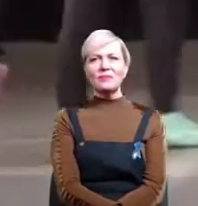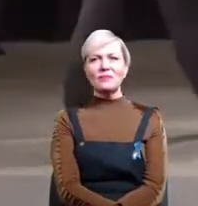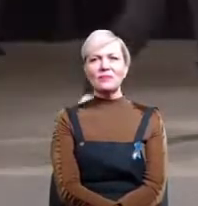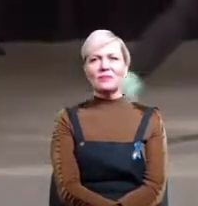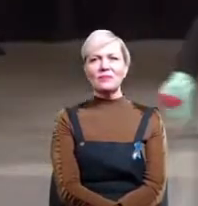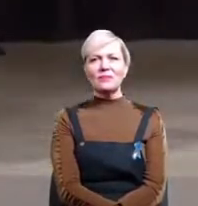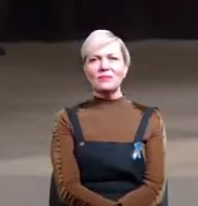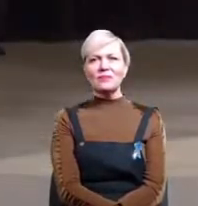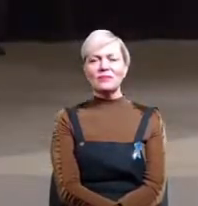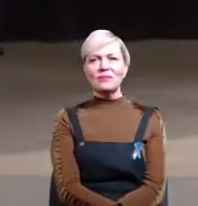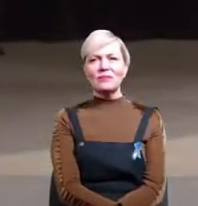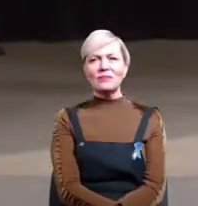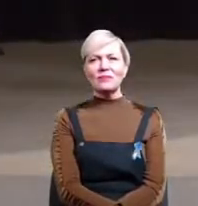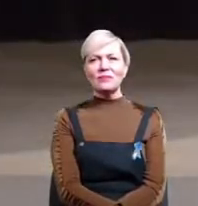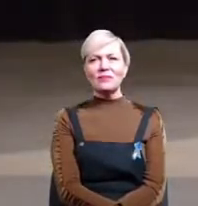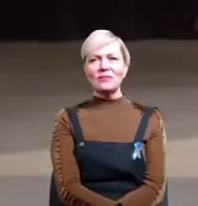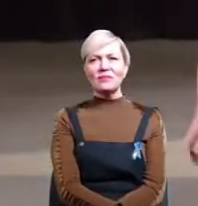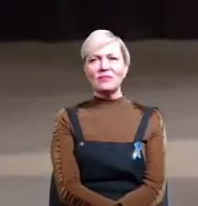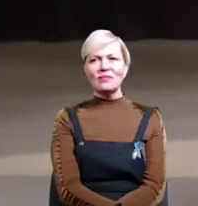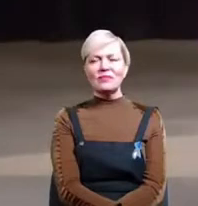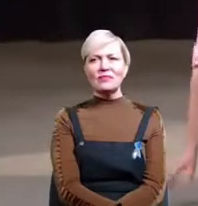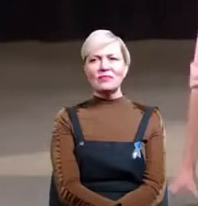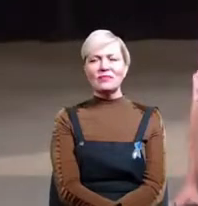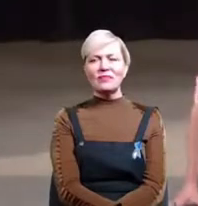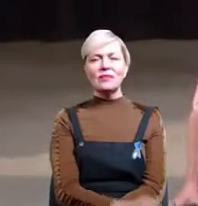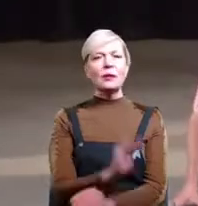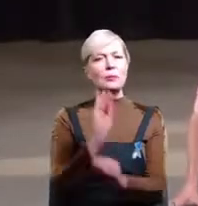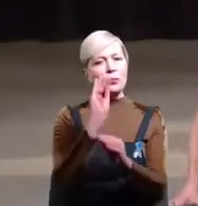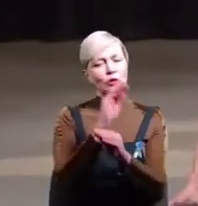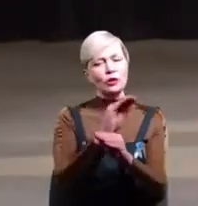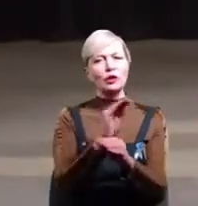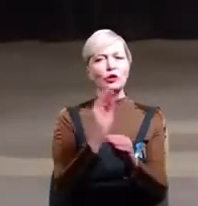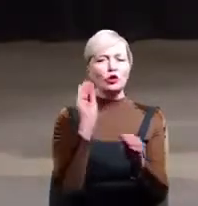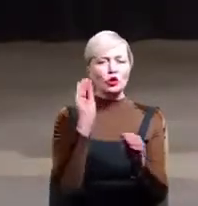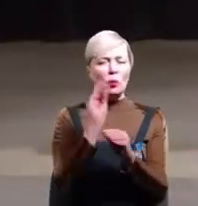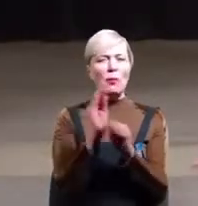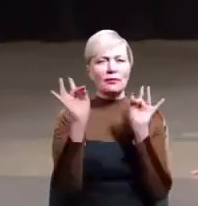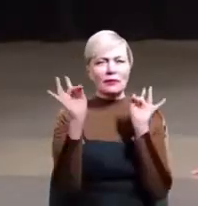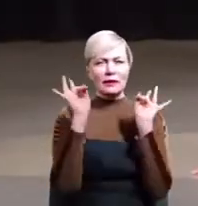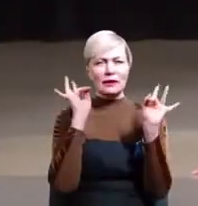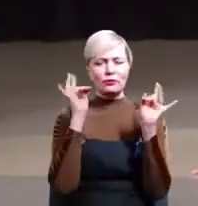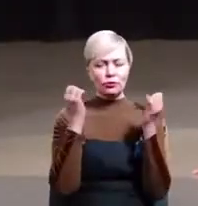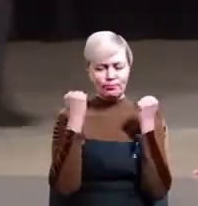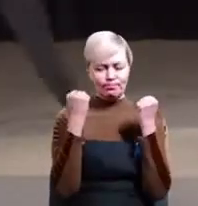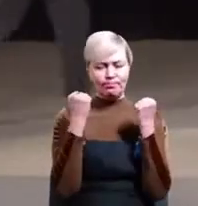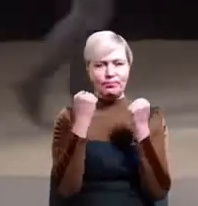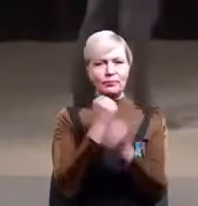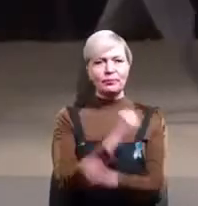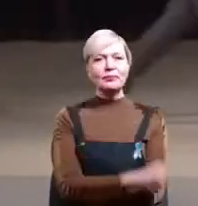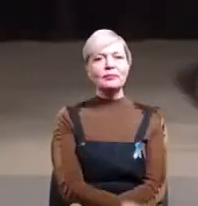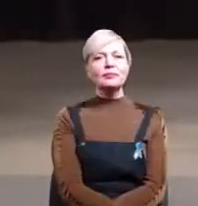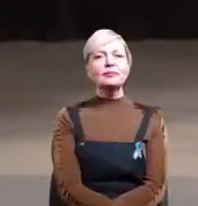Круто. Очень, да, и громче немножко, чтобы. Очень круто, молодцы.